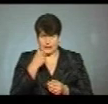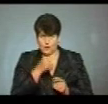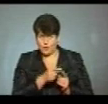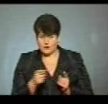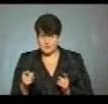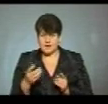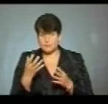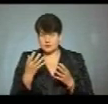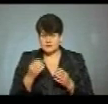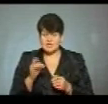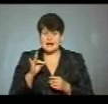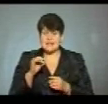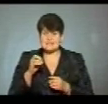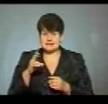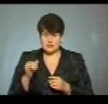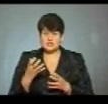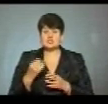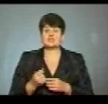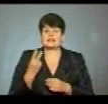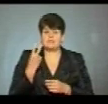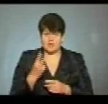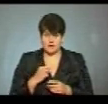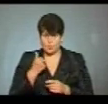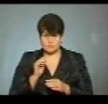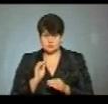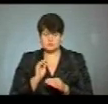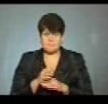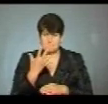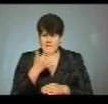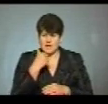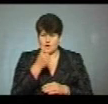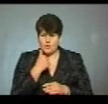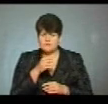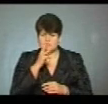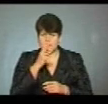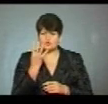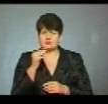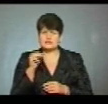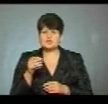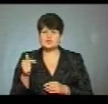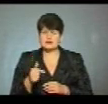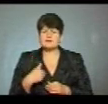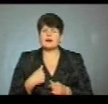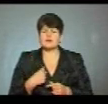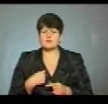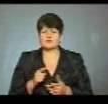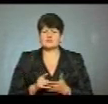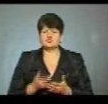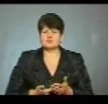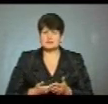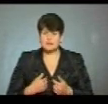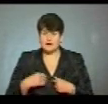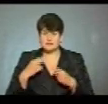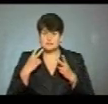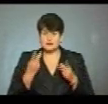потім ще, якщо буде резидентура, то ще протягом 2 років в резидентурі. Тобто 5 років, зарплата 4 тисячі гривень, як я повинен прожити? Я не знав,